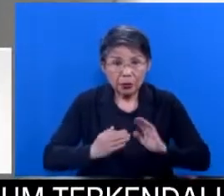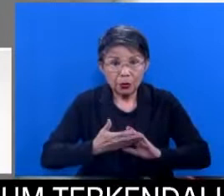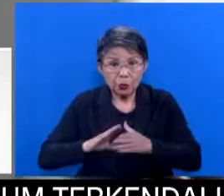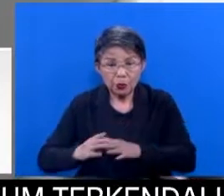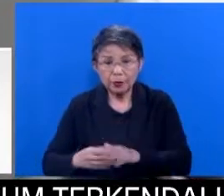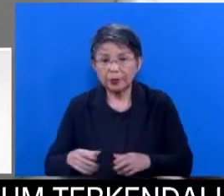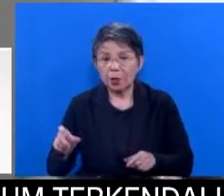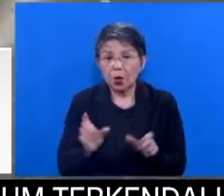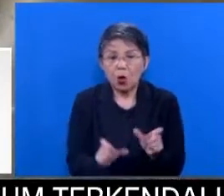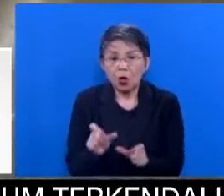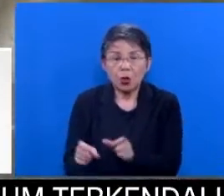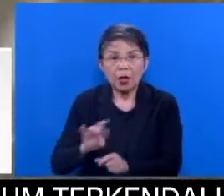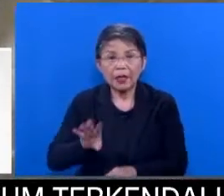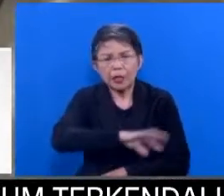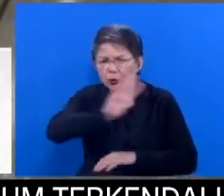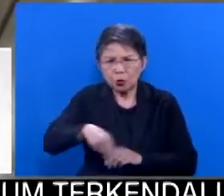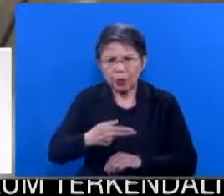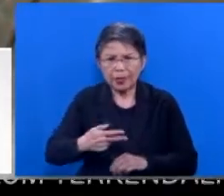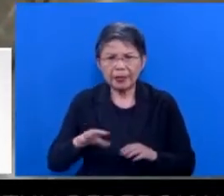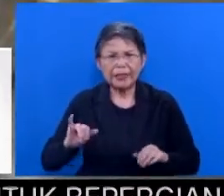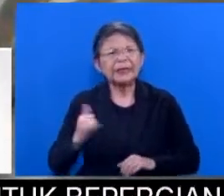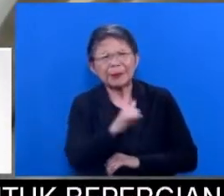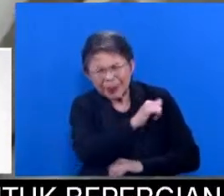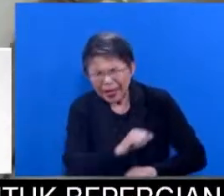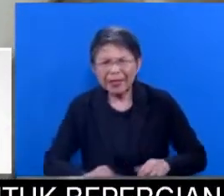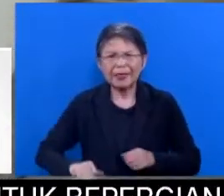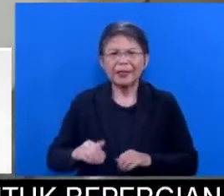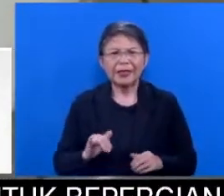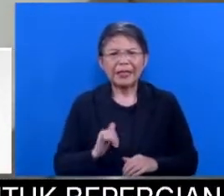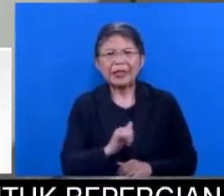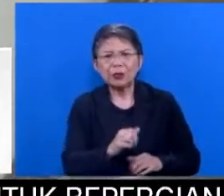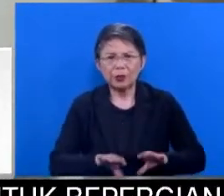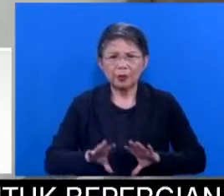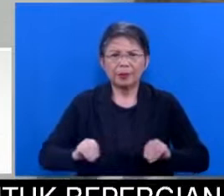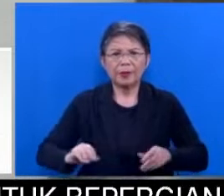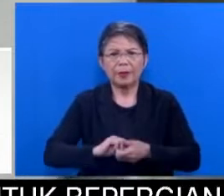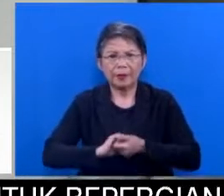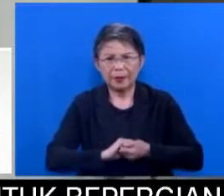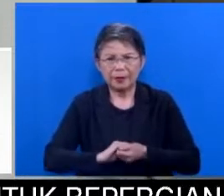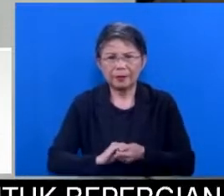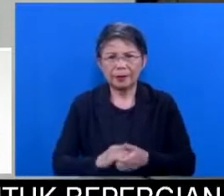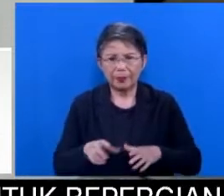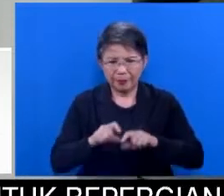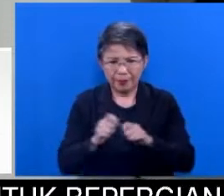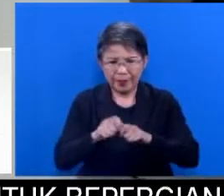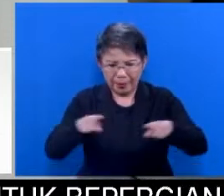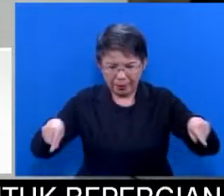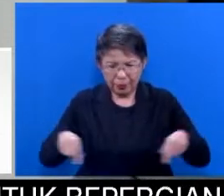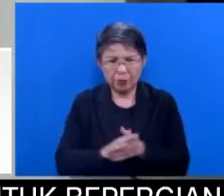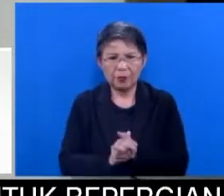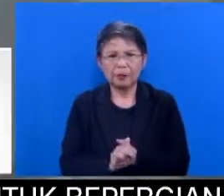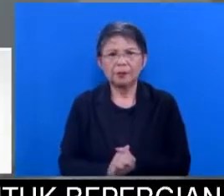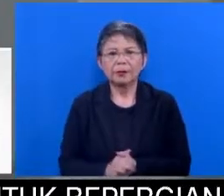menginisiasi elemen masyarakat lain di seluruh Indonesia untuk membantu menyediakan peti mati. Namun mereka juga berharap gerakan ini segera